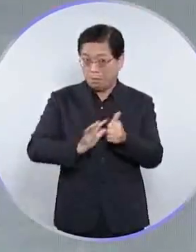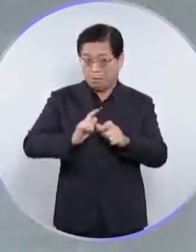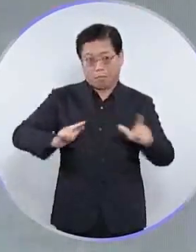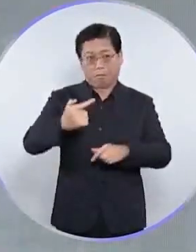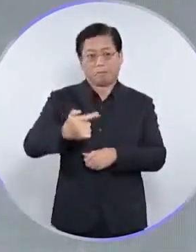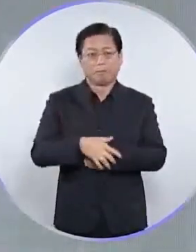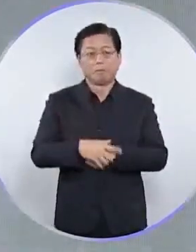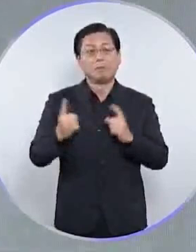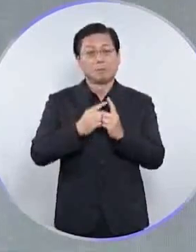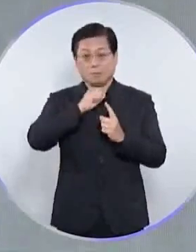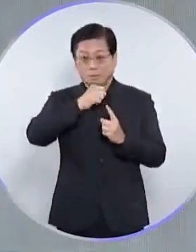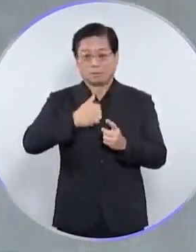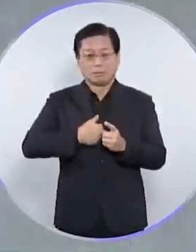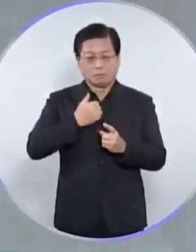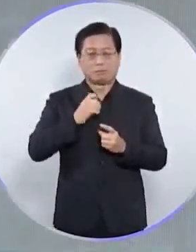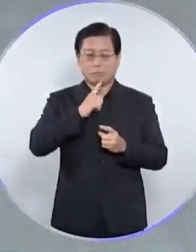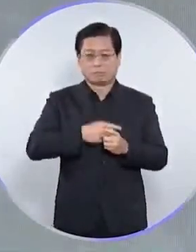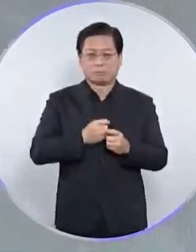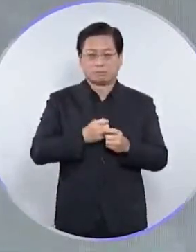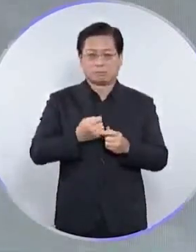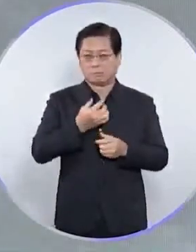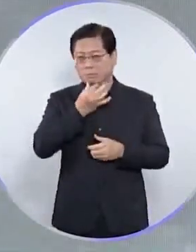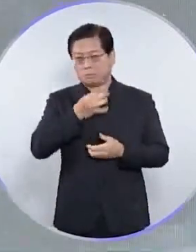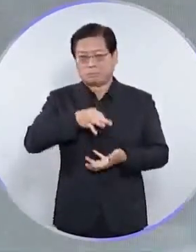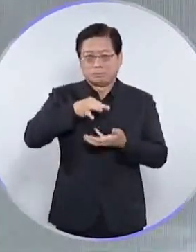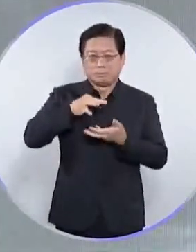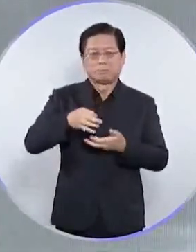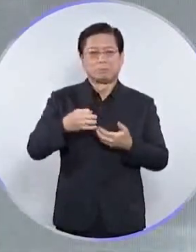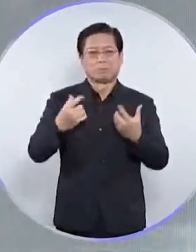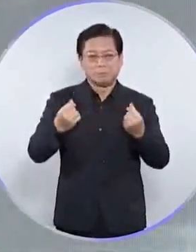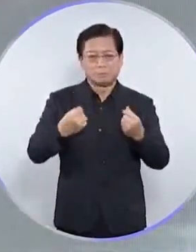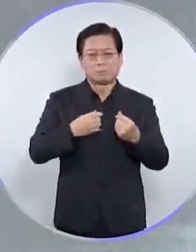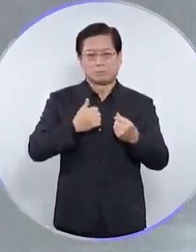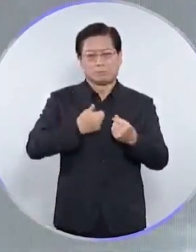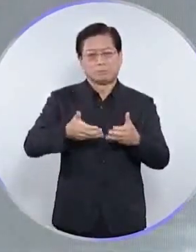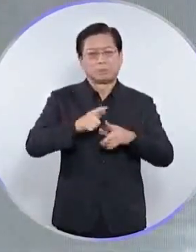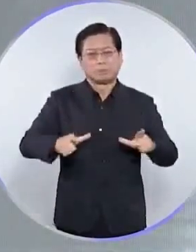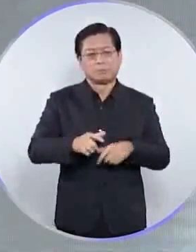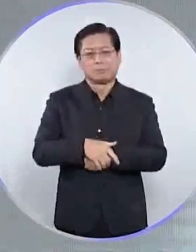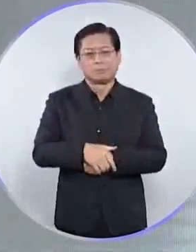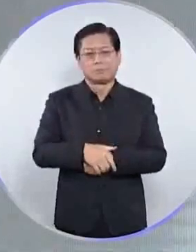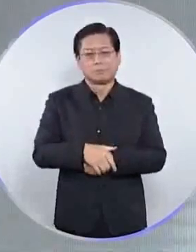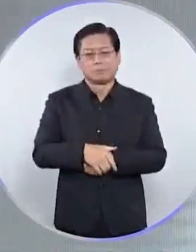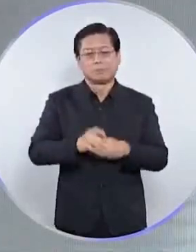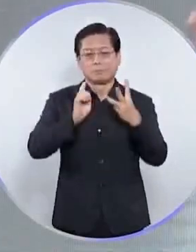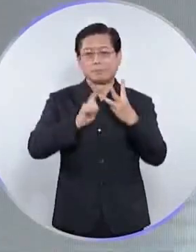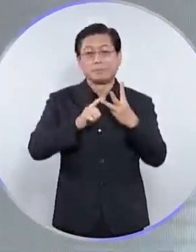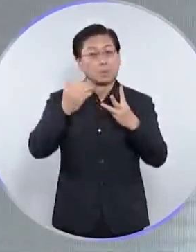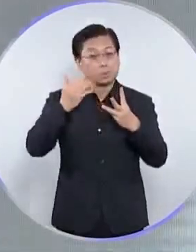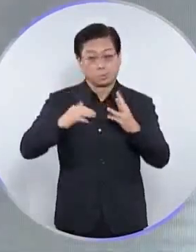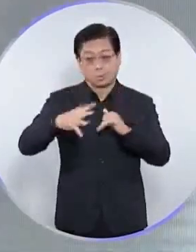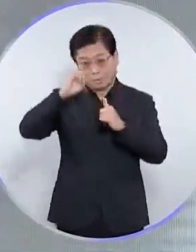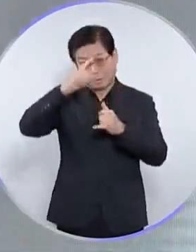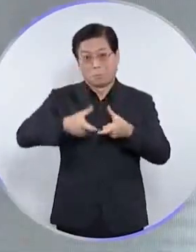大？对台湾社会民心士气的影响又会有多么的重大？第三，如果国